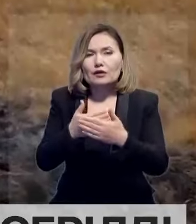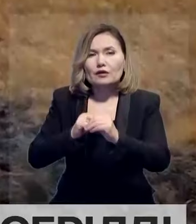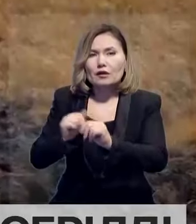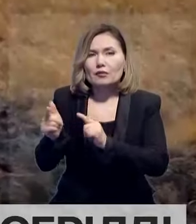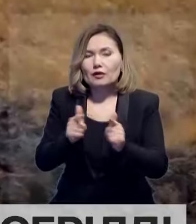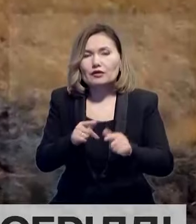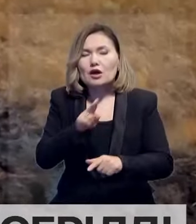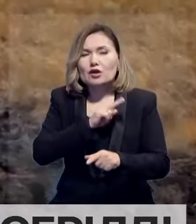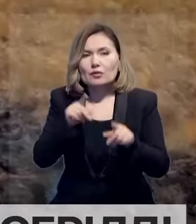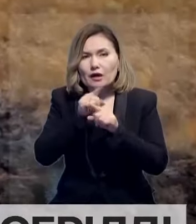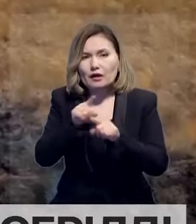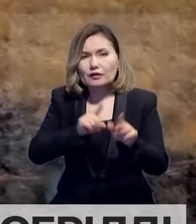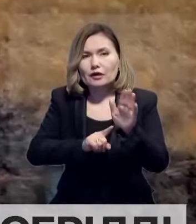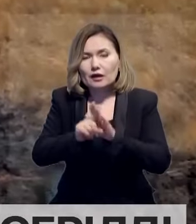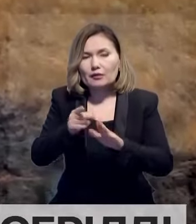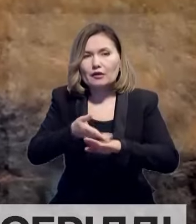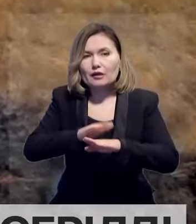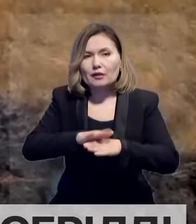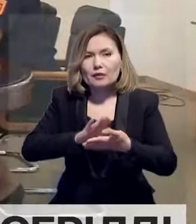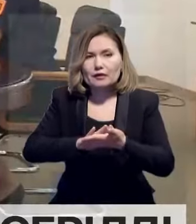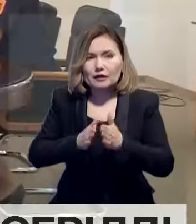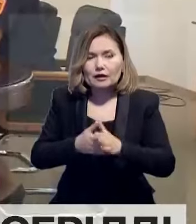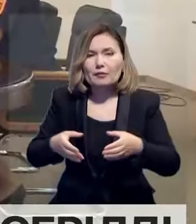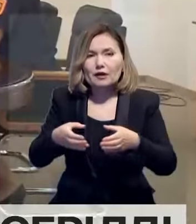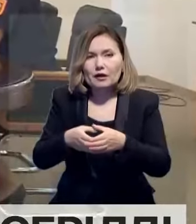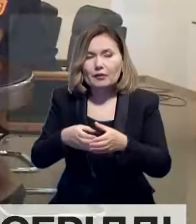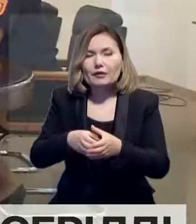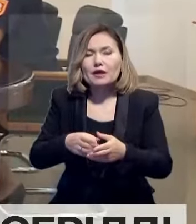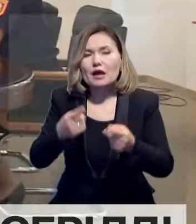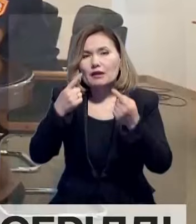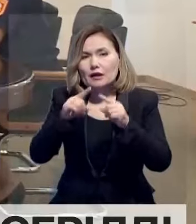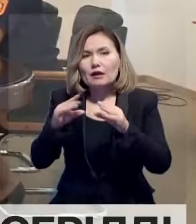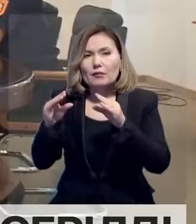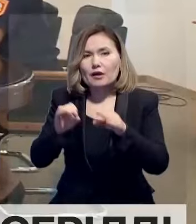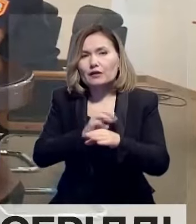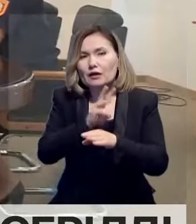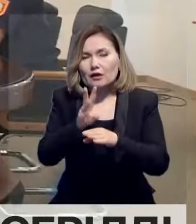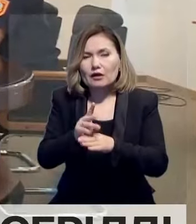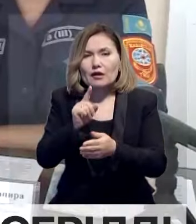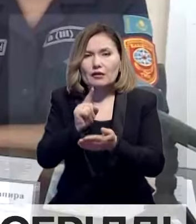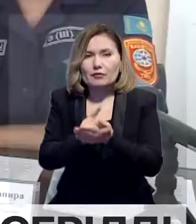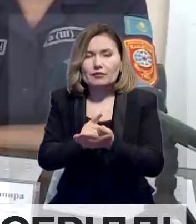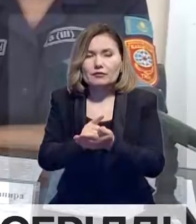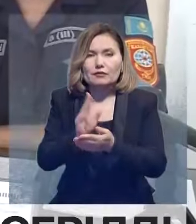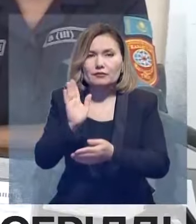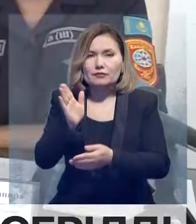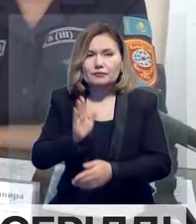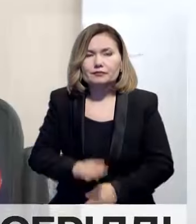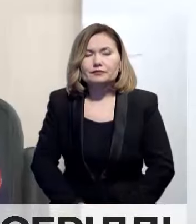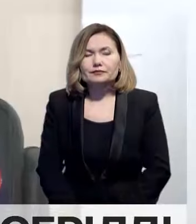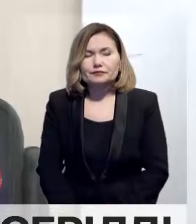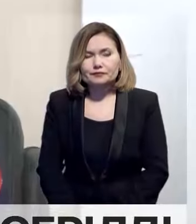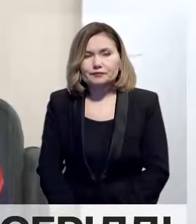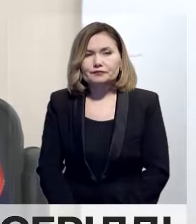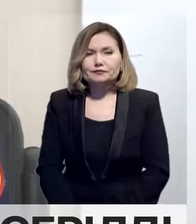жұмыстарын күшейтпек. Сонымен бірге төтенше жағдайлар департаментінің өкілдері техника паркін жаңартуды қолға